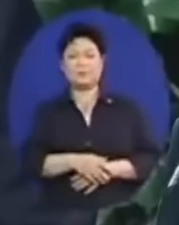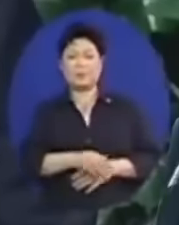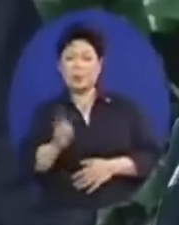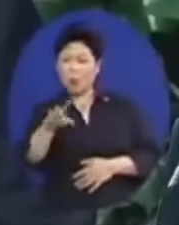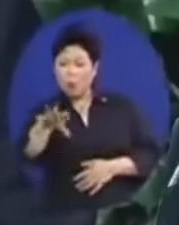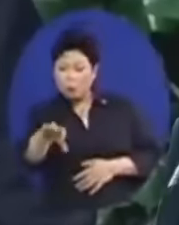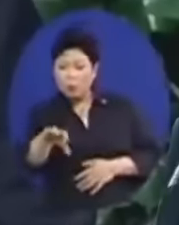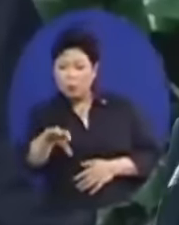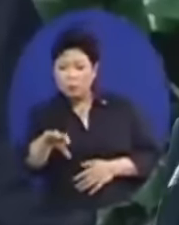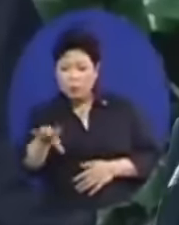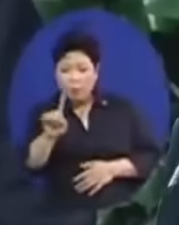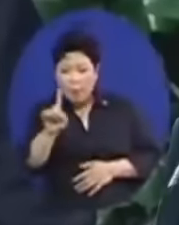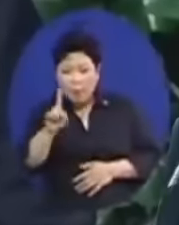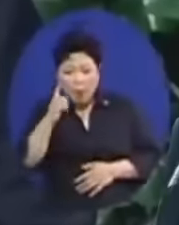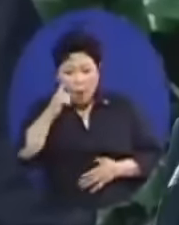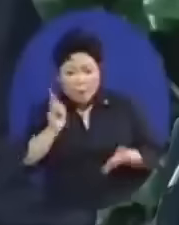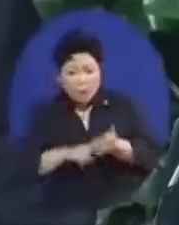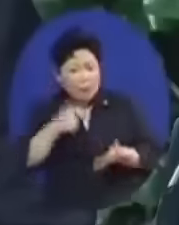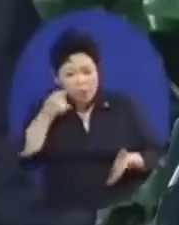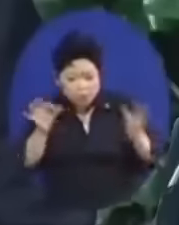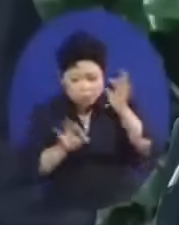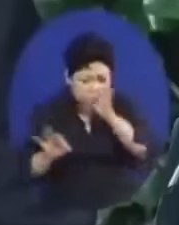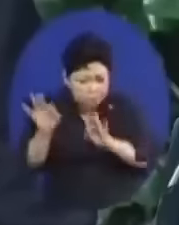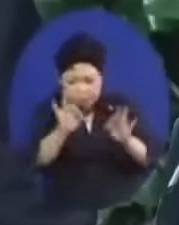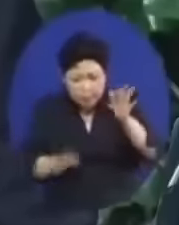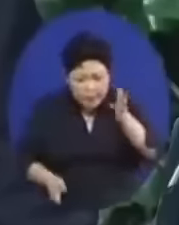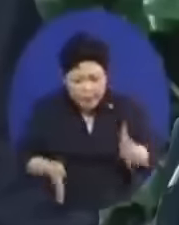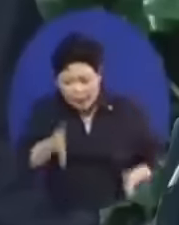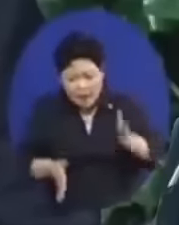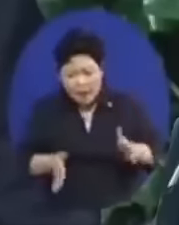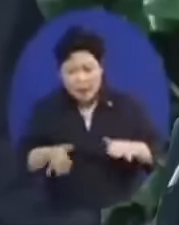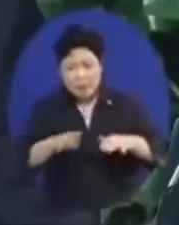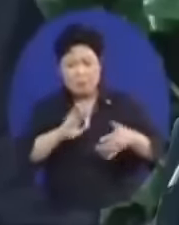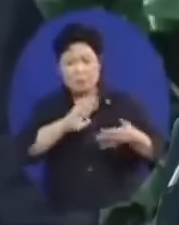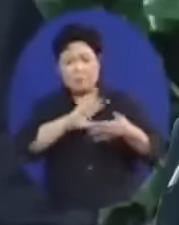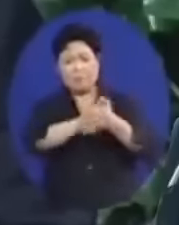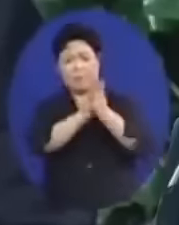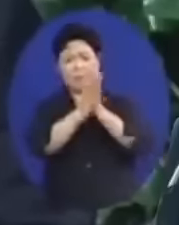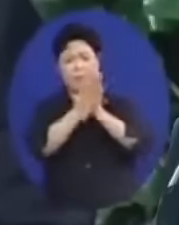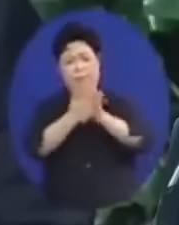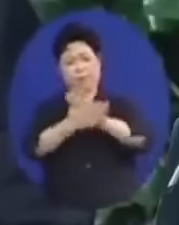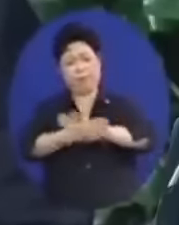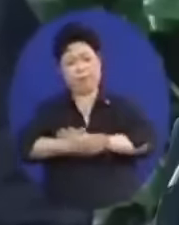어디에 있는지 찾지를 못하겠어요. 너무나 변하고